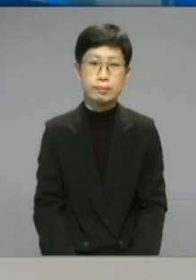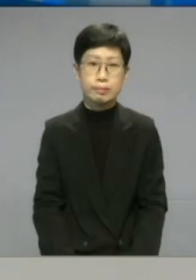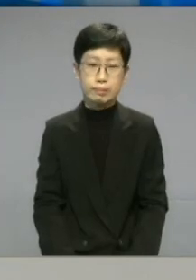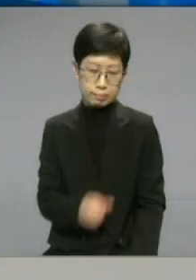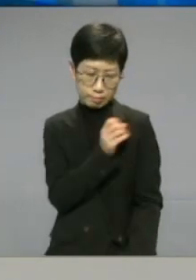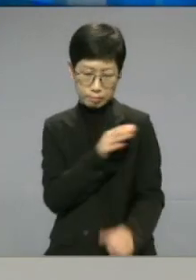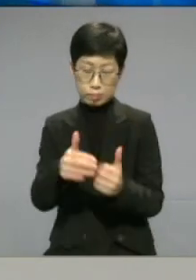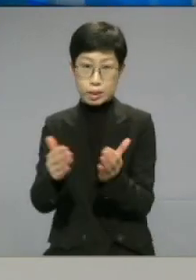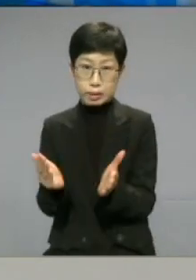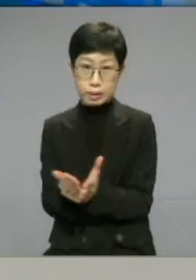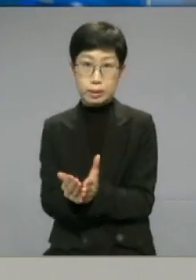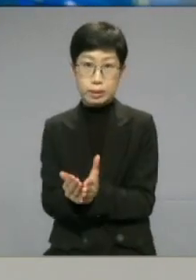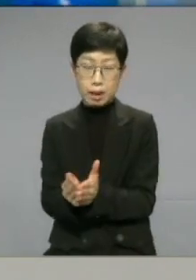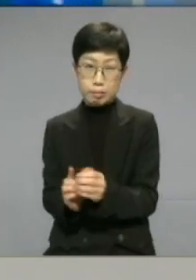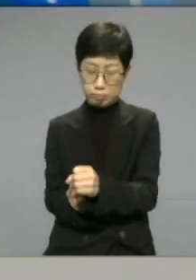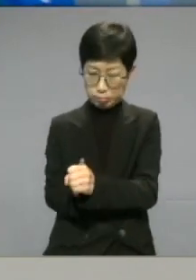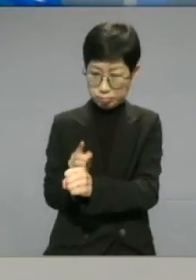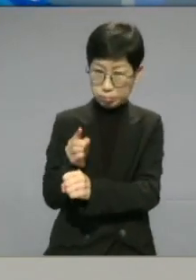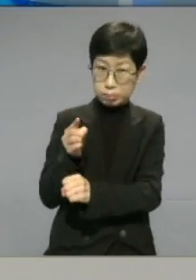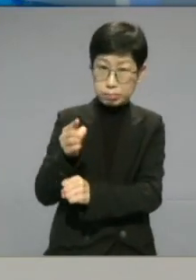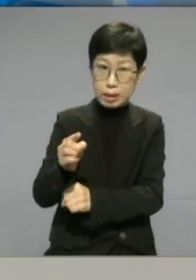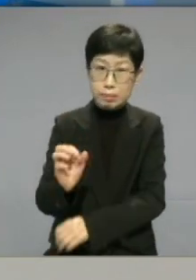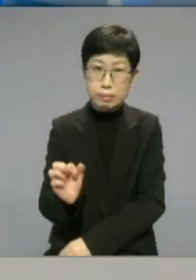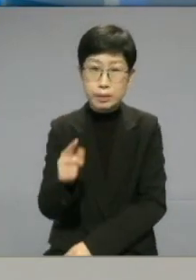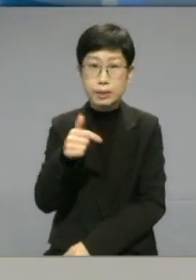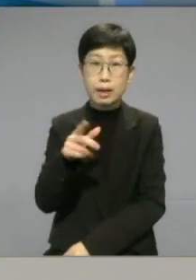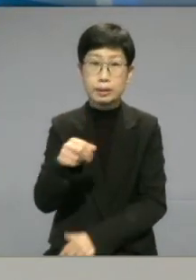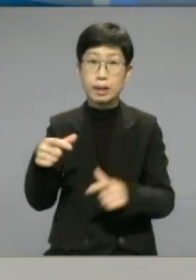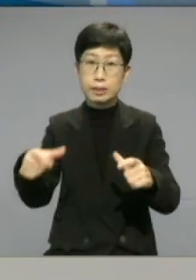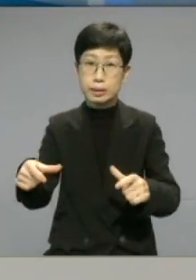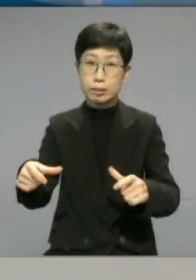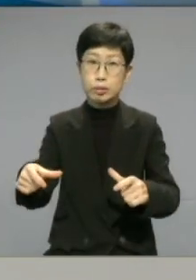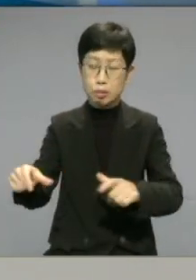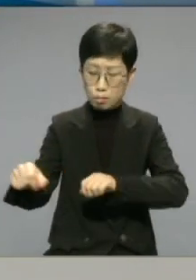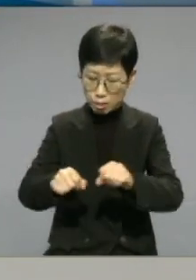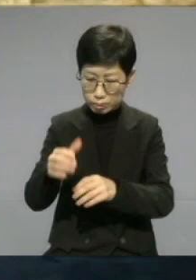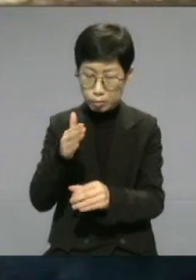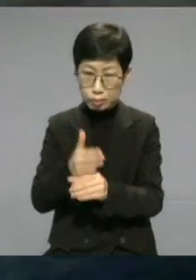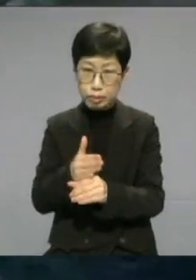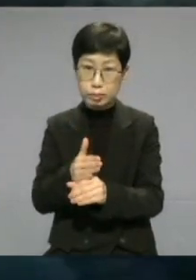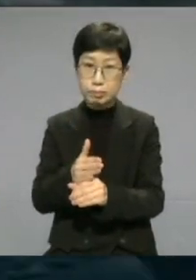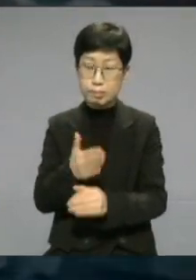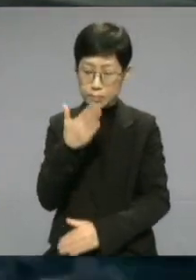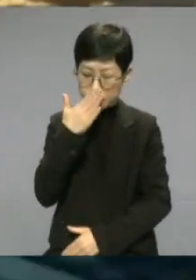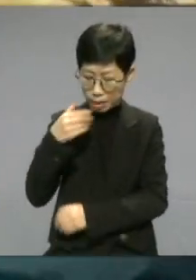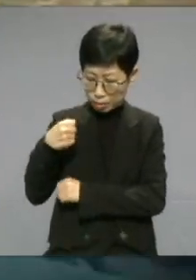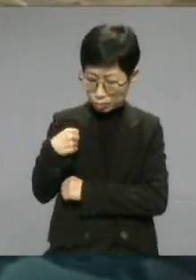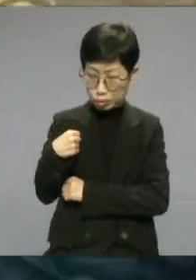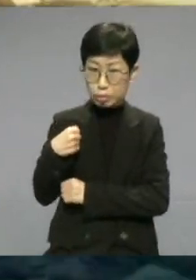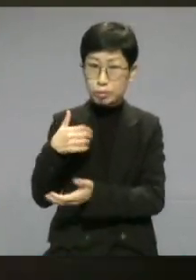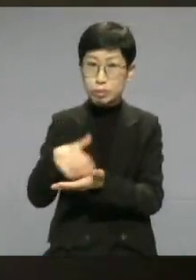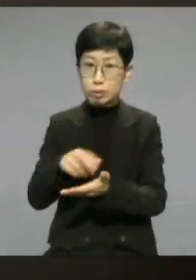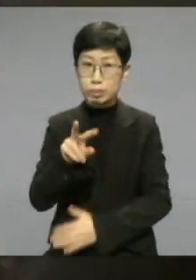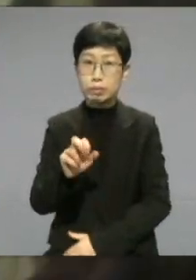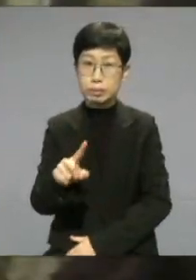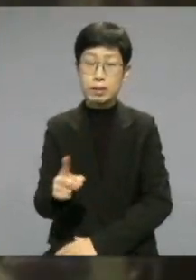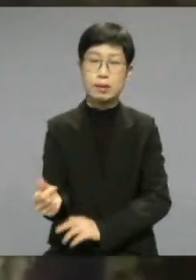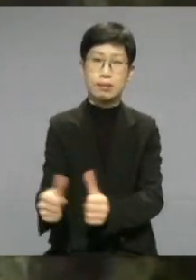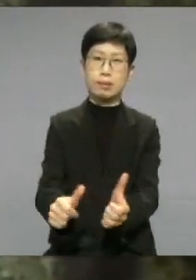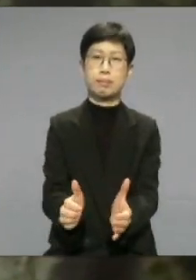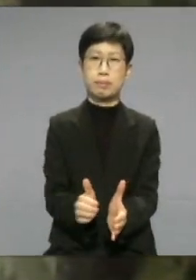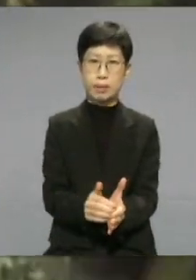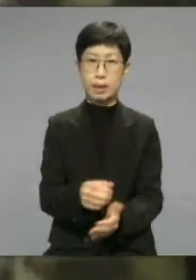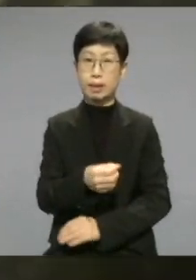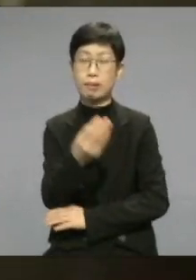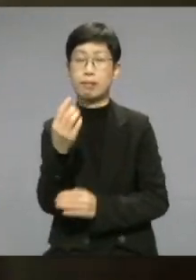하마스의 로켓 추진 유탄 공격으로 가자지구 인근에서 작전을 수행하던 이스라엘군 병사 21명이 사망했다고